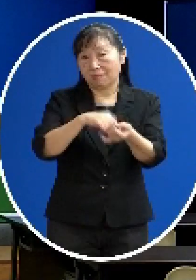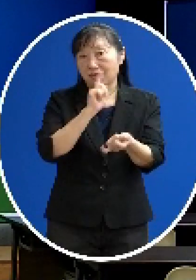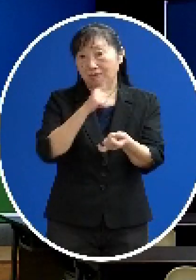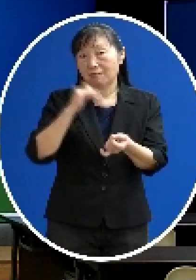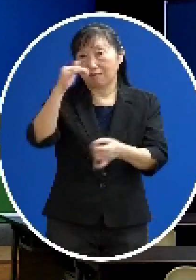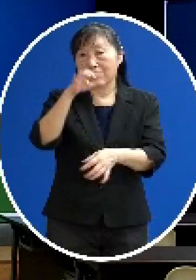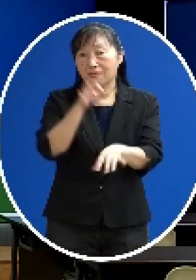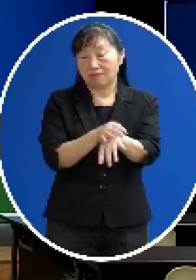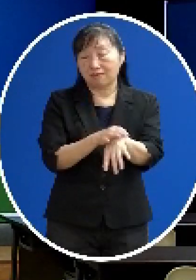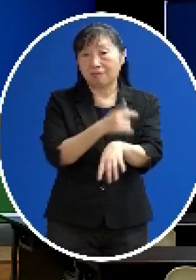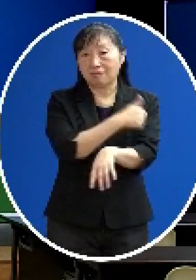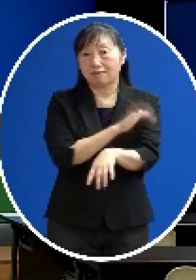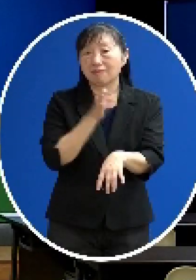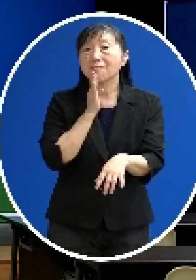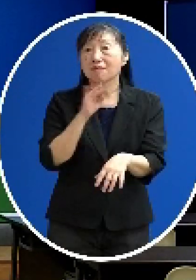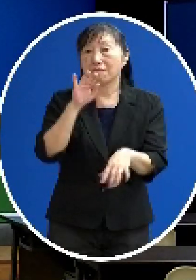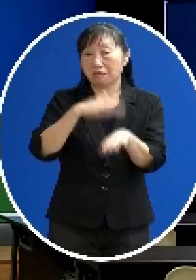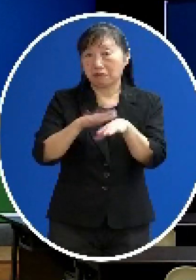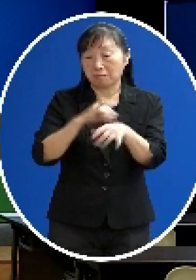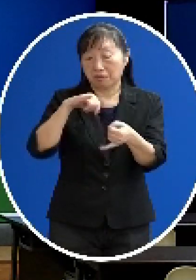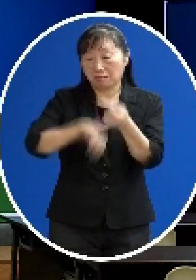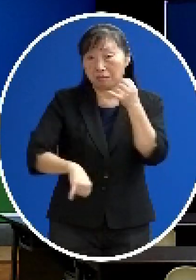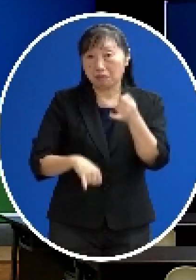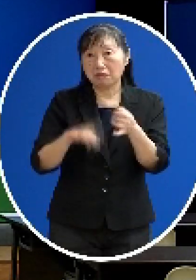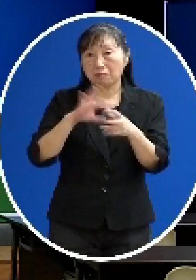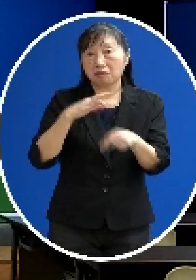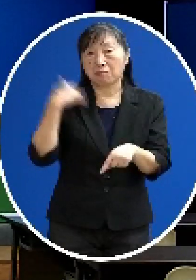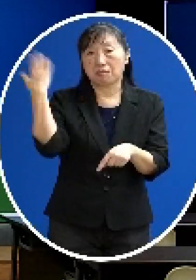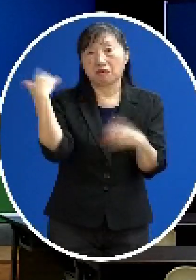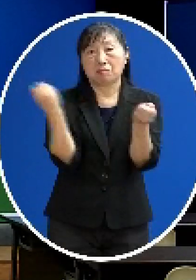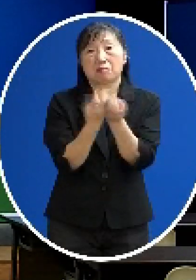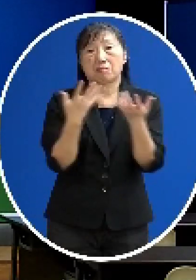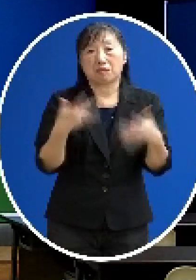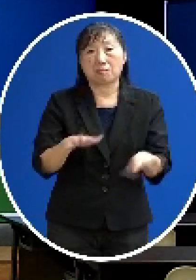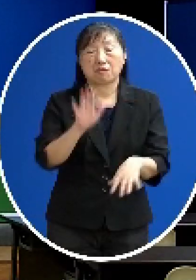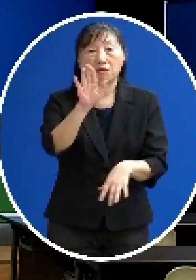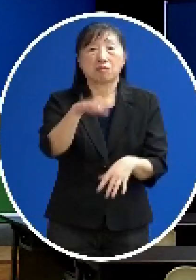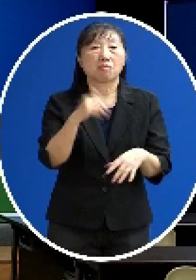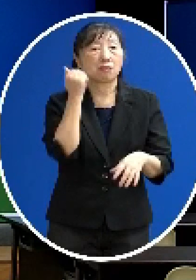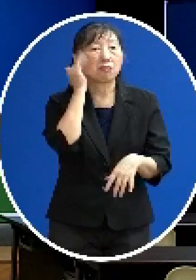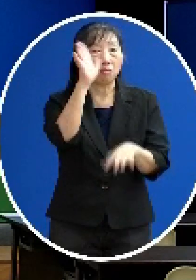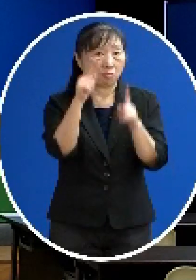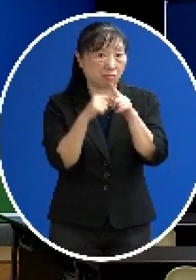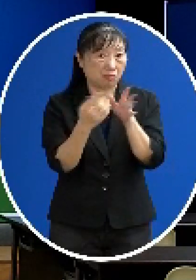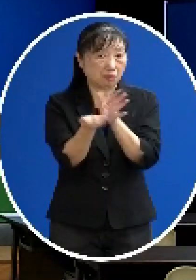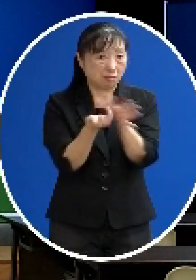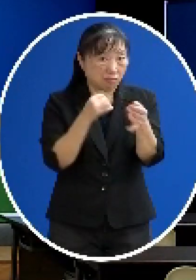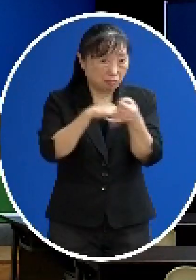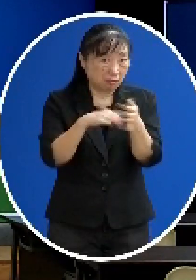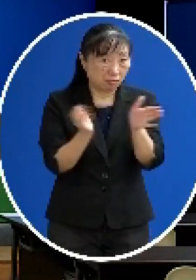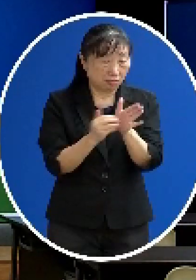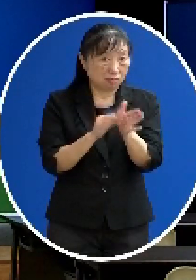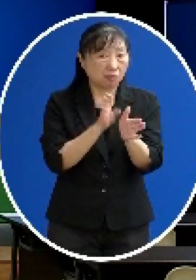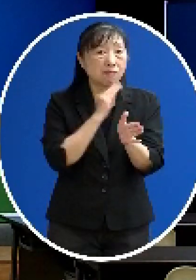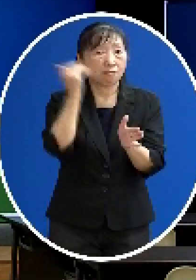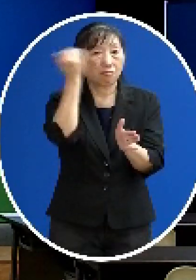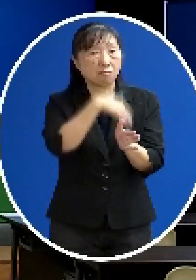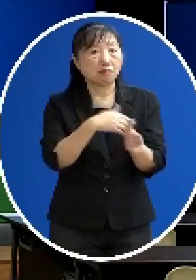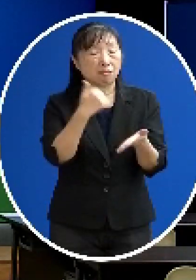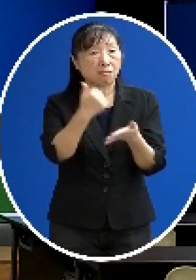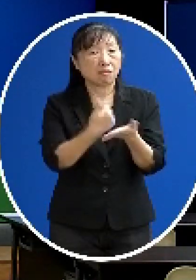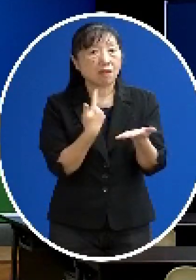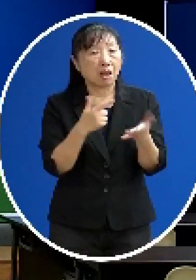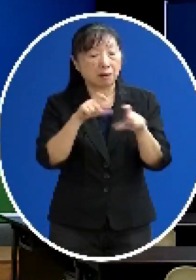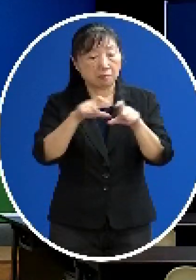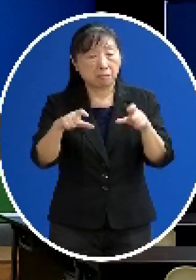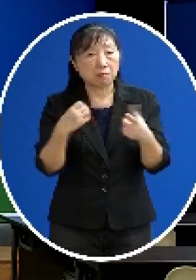AZ 跟莫德纳都有这样的情况，那是怎么看这件事情？那如果万一真的是很多人都又预约都不来打的话，那这些疫苗是要怎么办呢？谢